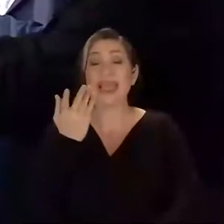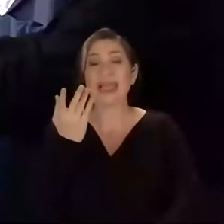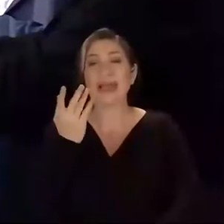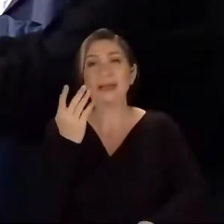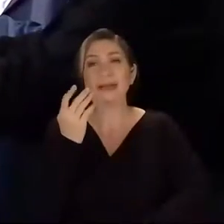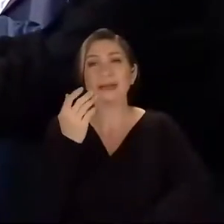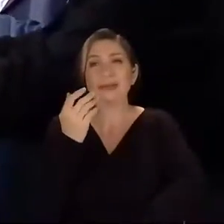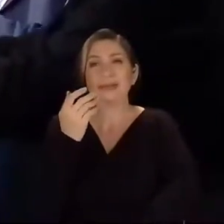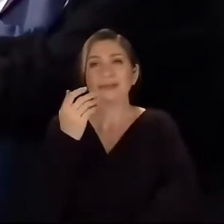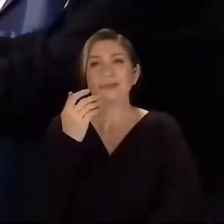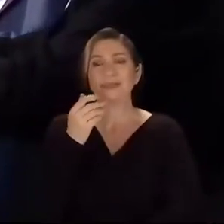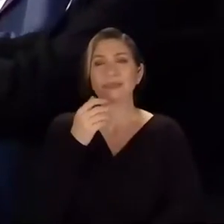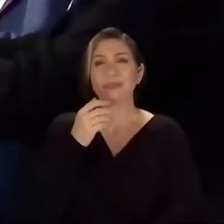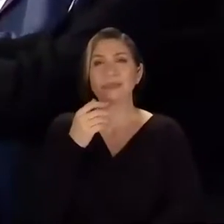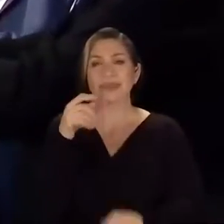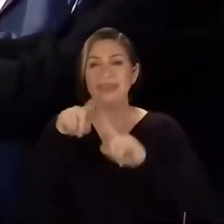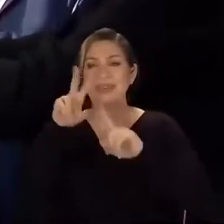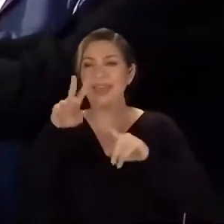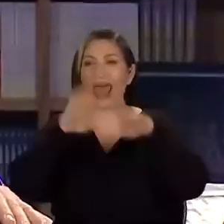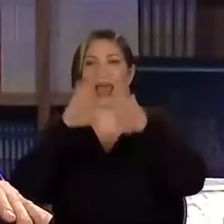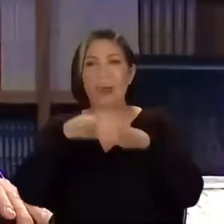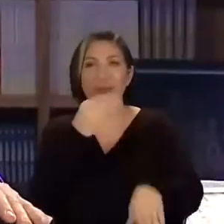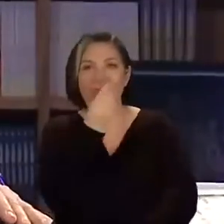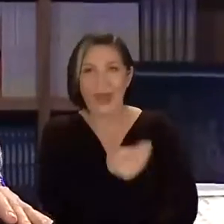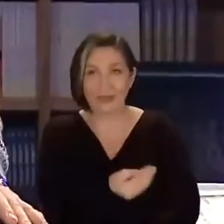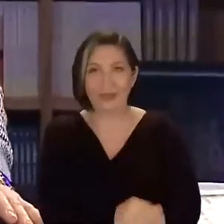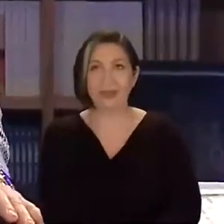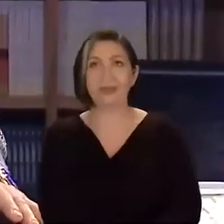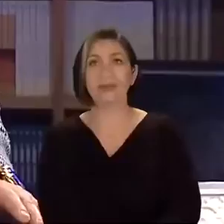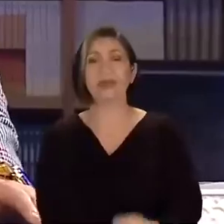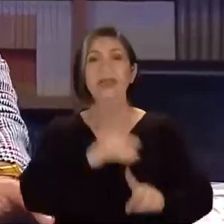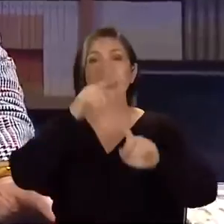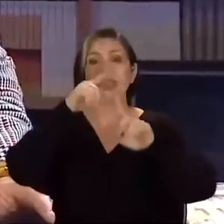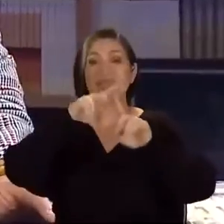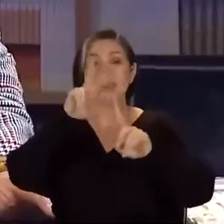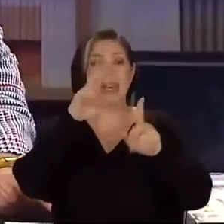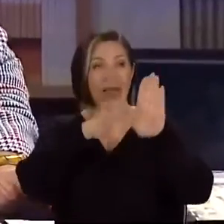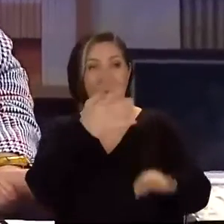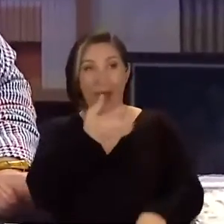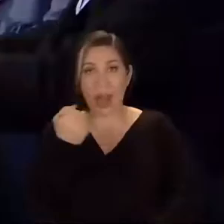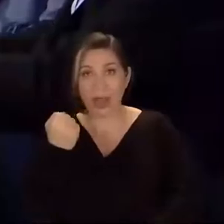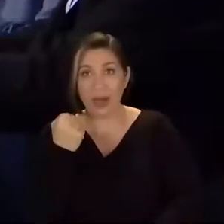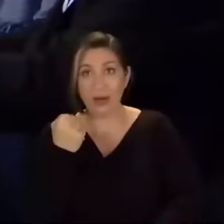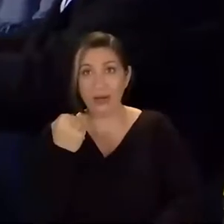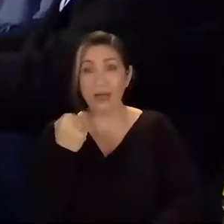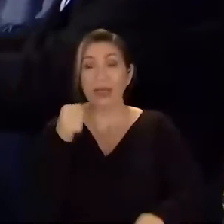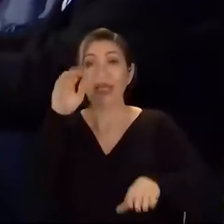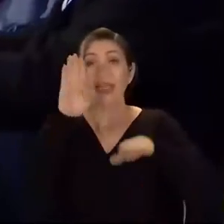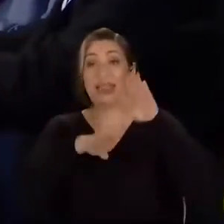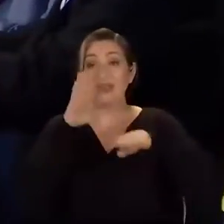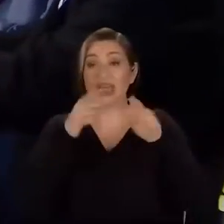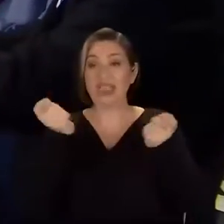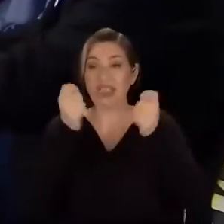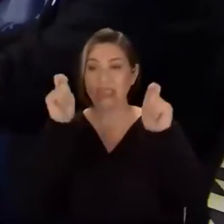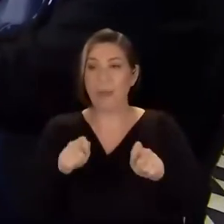Yani televizyona reklam verenler, televizyonda o reklamı alanlar ve televizyona iş